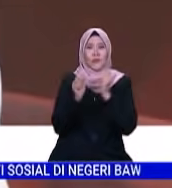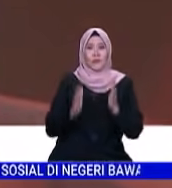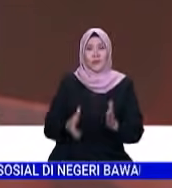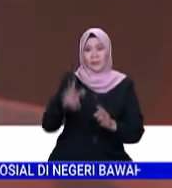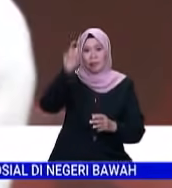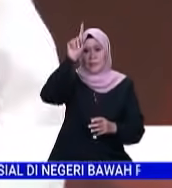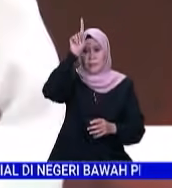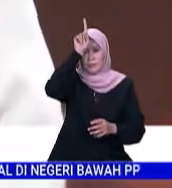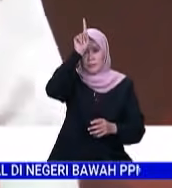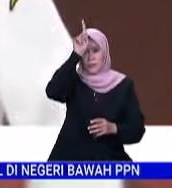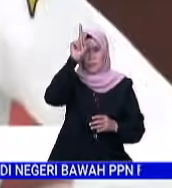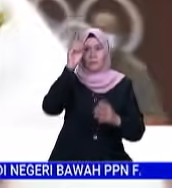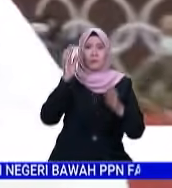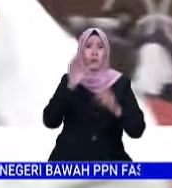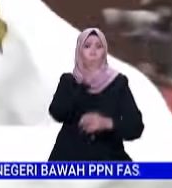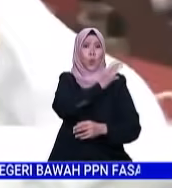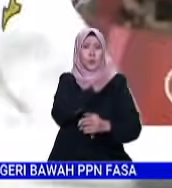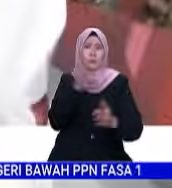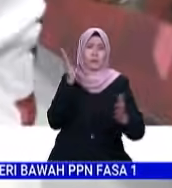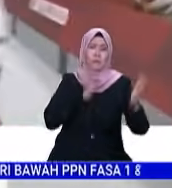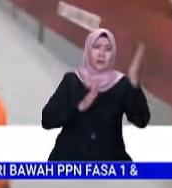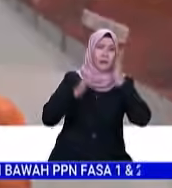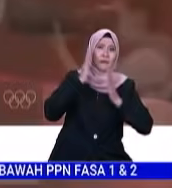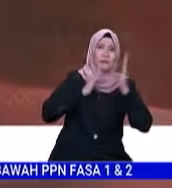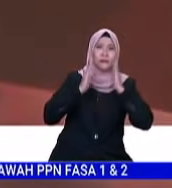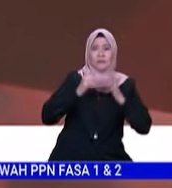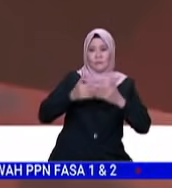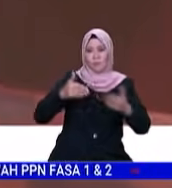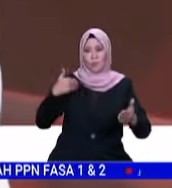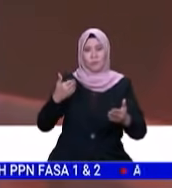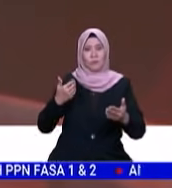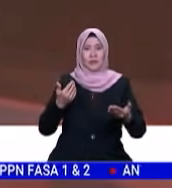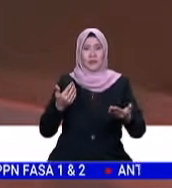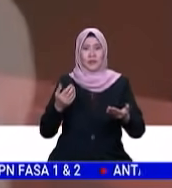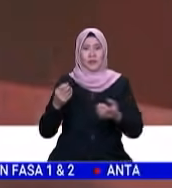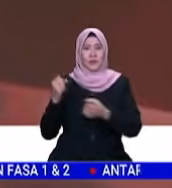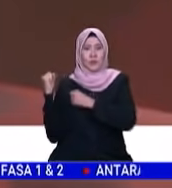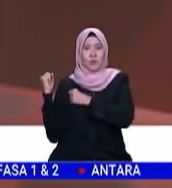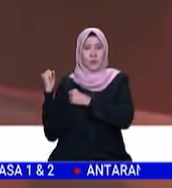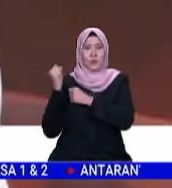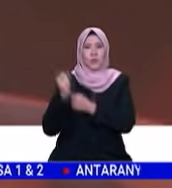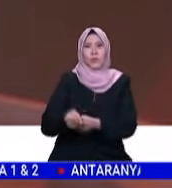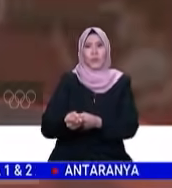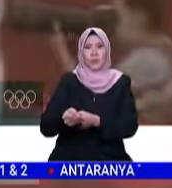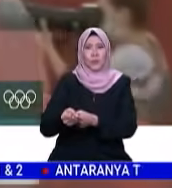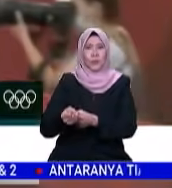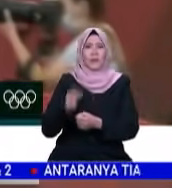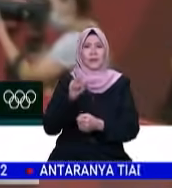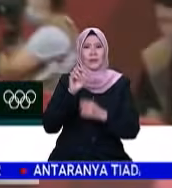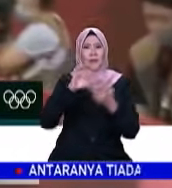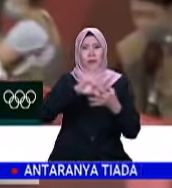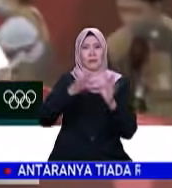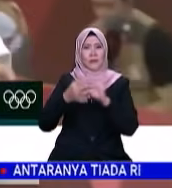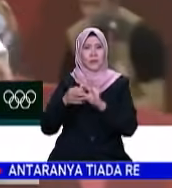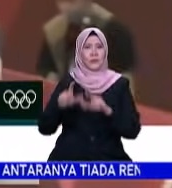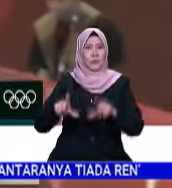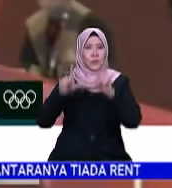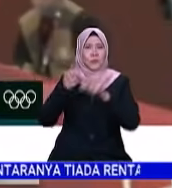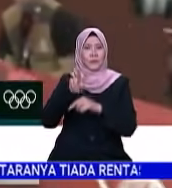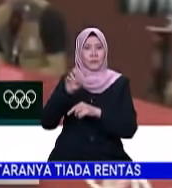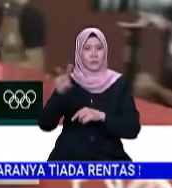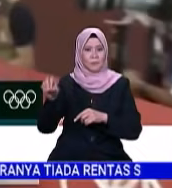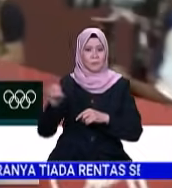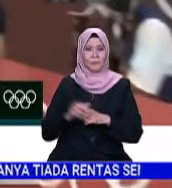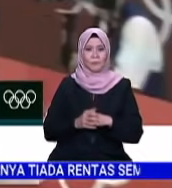Martina Trados ditampar jurulatihnya sebelum pertandingan judo dalam Sukan Olimpik Tokyo 2020 baru-baru ini. Ia